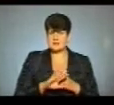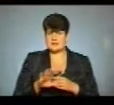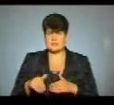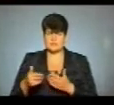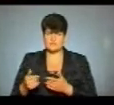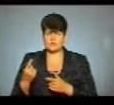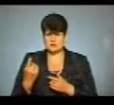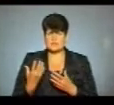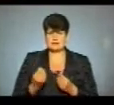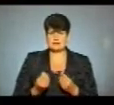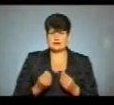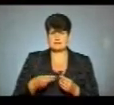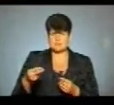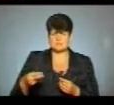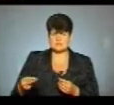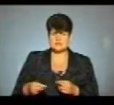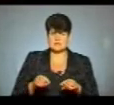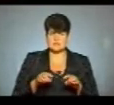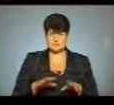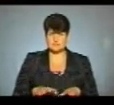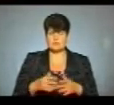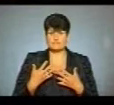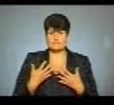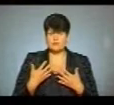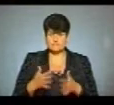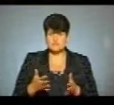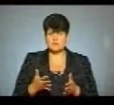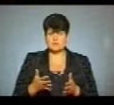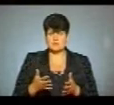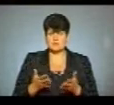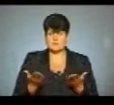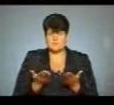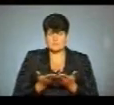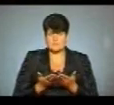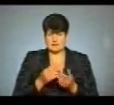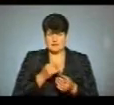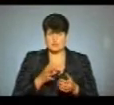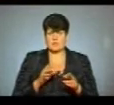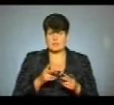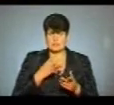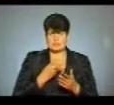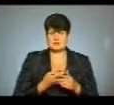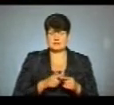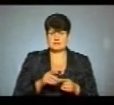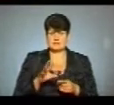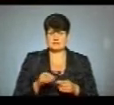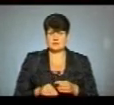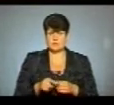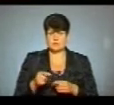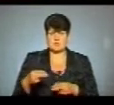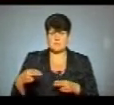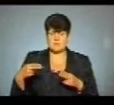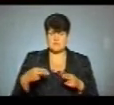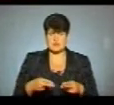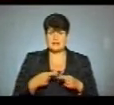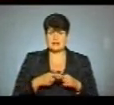Один же той день підписувати то рішення, вже воно не йде по праву. як дивитися на це все. Тут приїхала